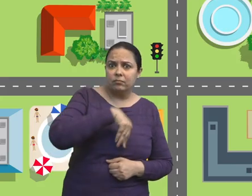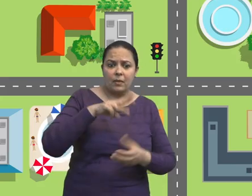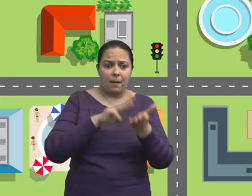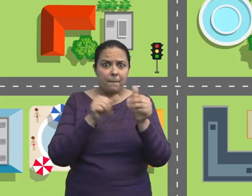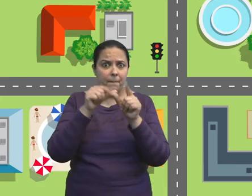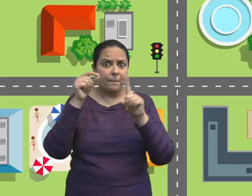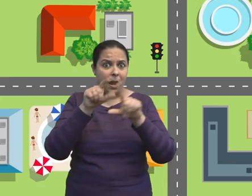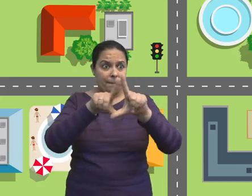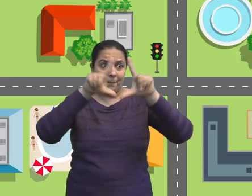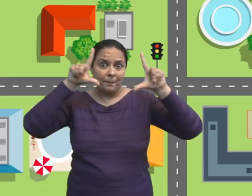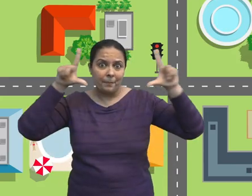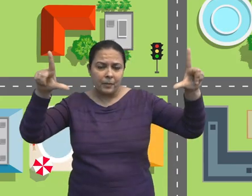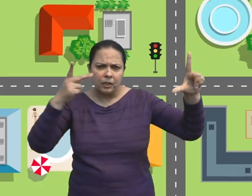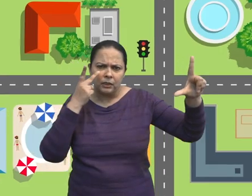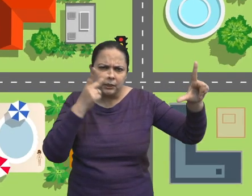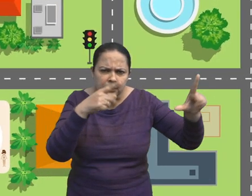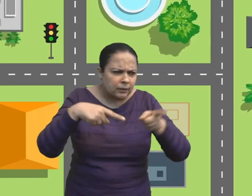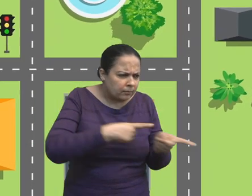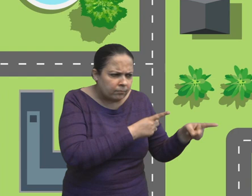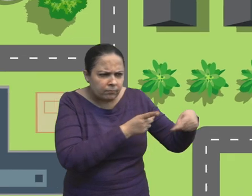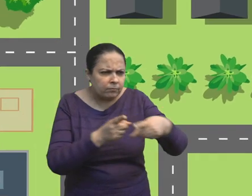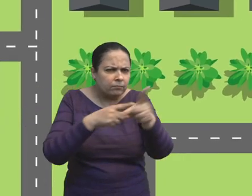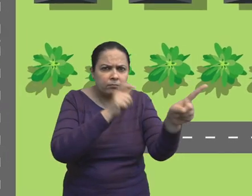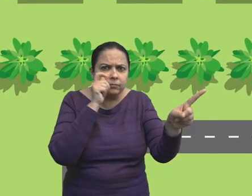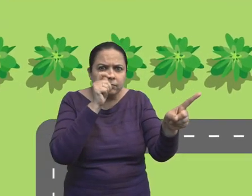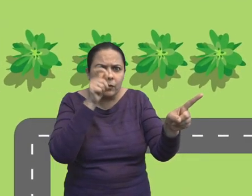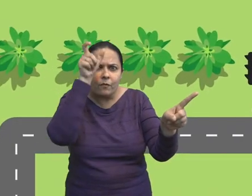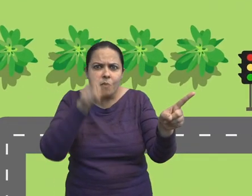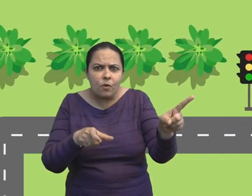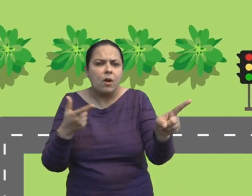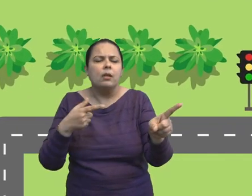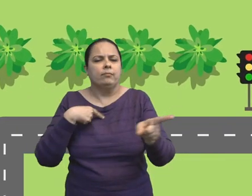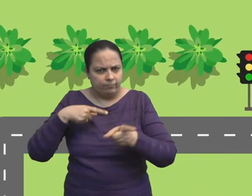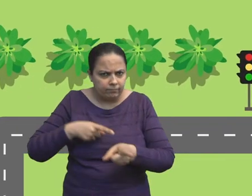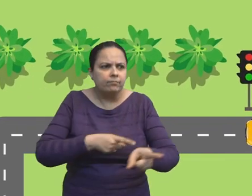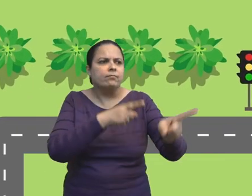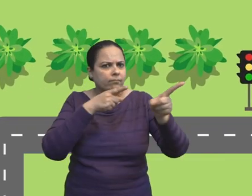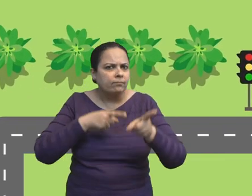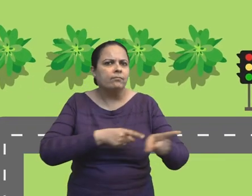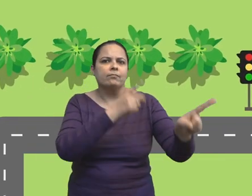आइए इस नक्शे में गाड़ी का पीछा कर डिटेक्टिव की मदद करें।